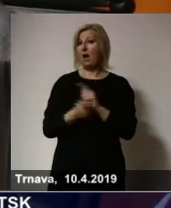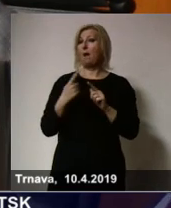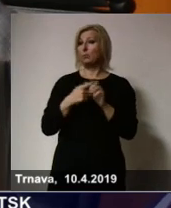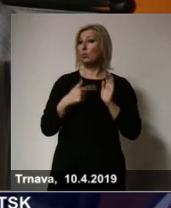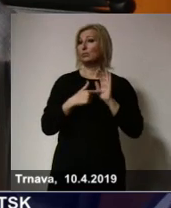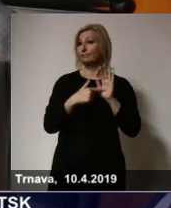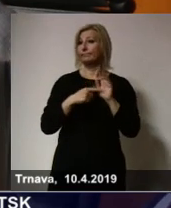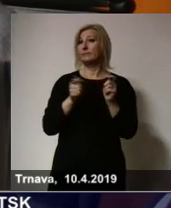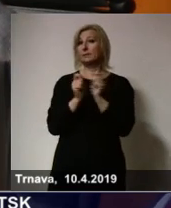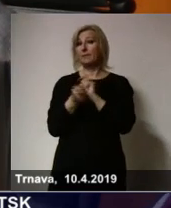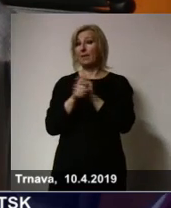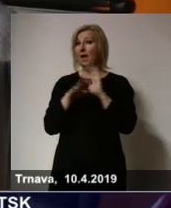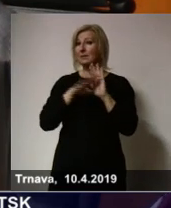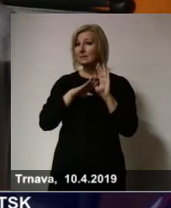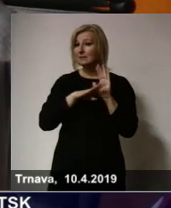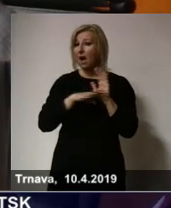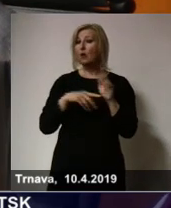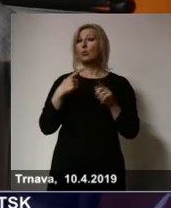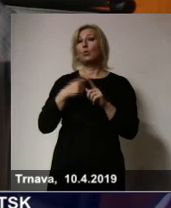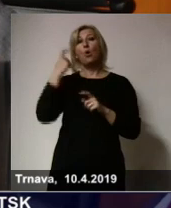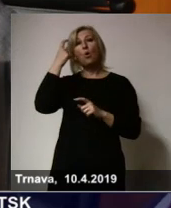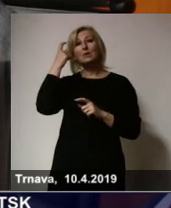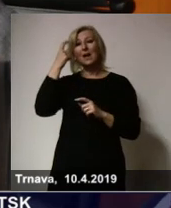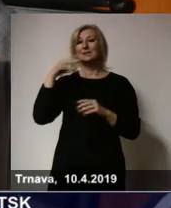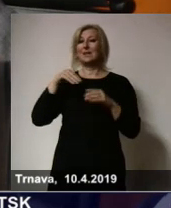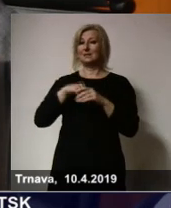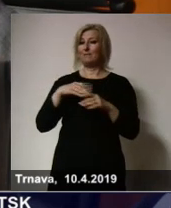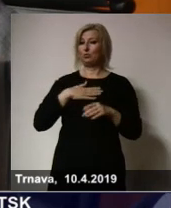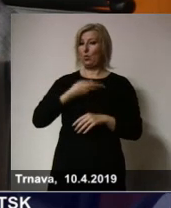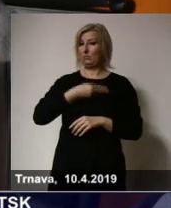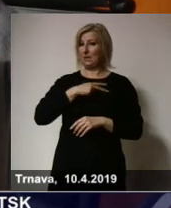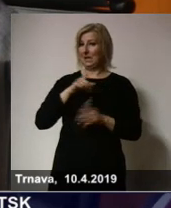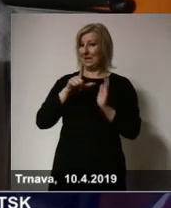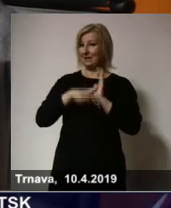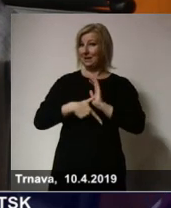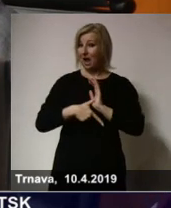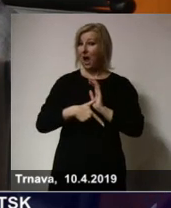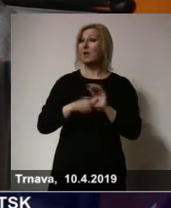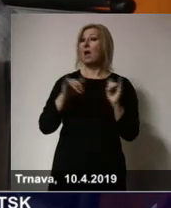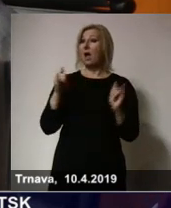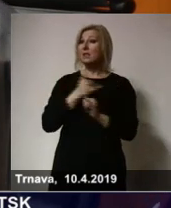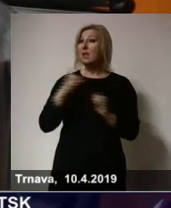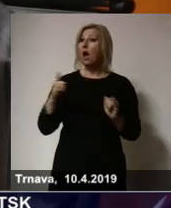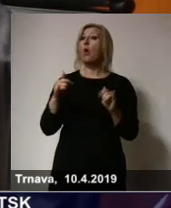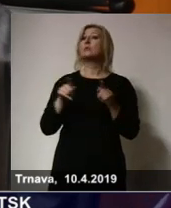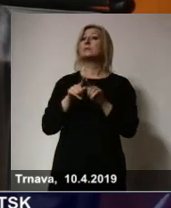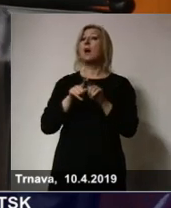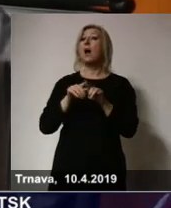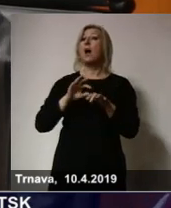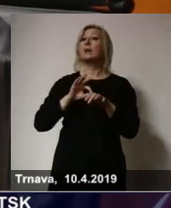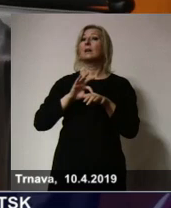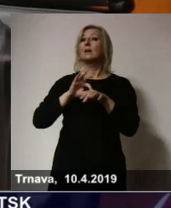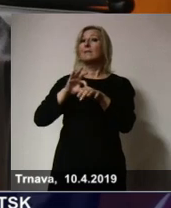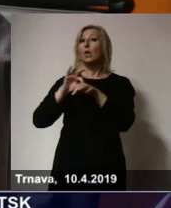organizácie, ktoré sú zriadovateľské pôsobnosti, sú to verejnoprávne organizácie, boli vyberané aj za účasti odbornej verejnosti. My sme toto